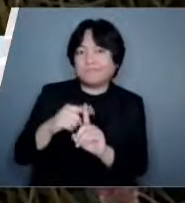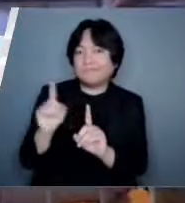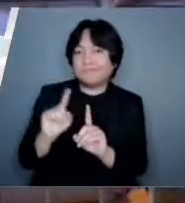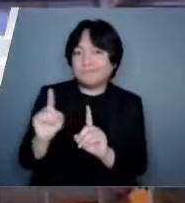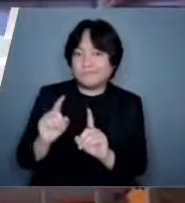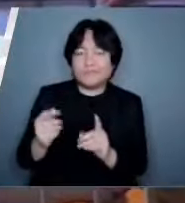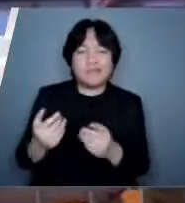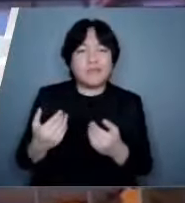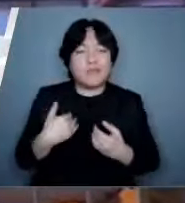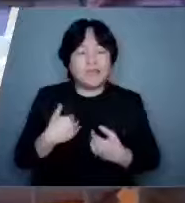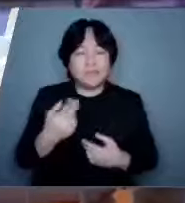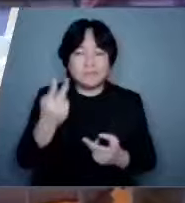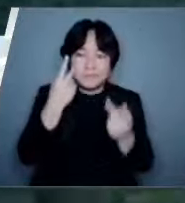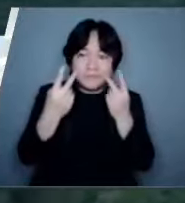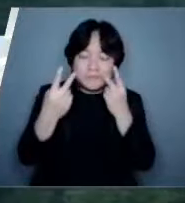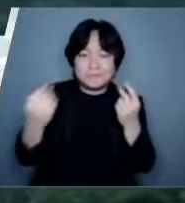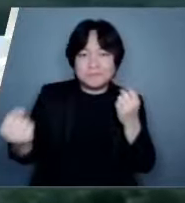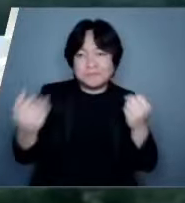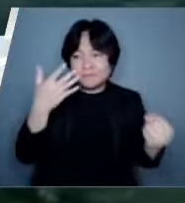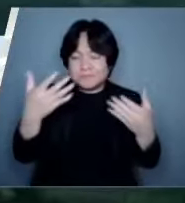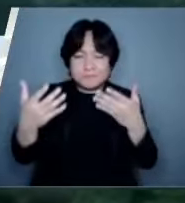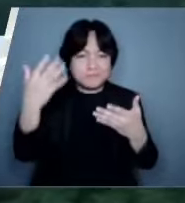mata Busog sa